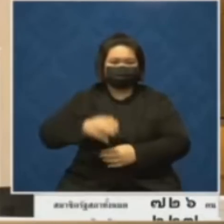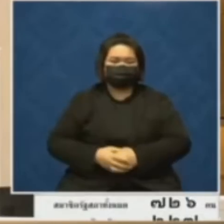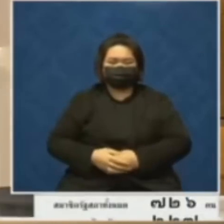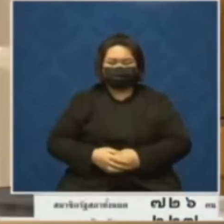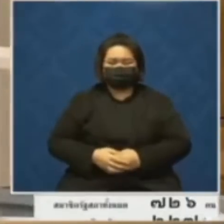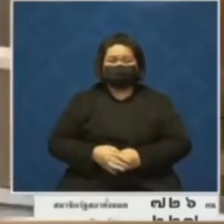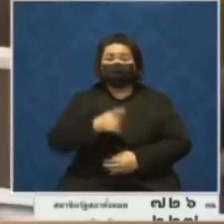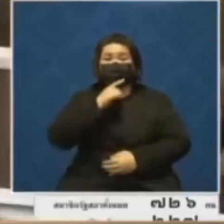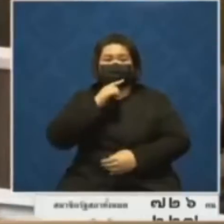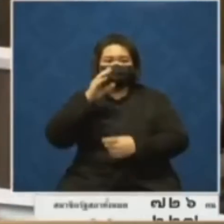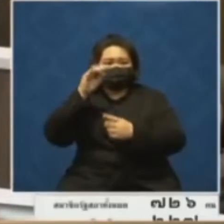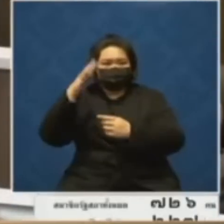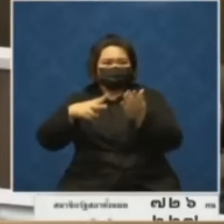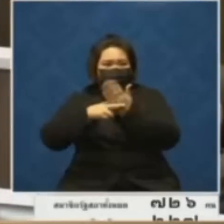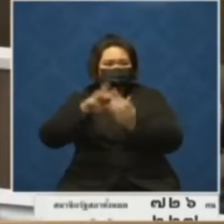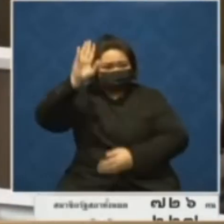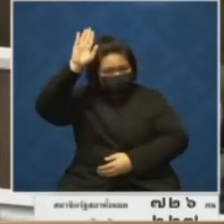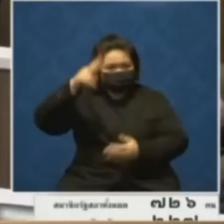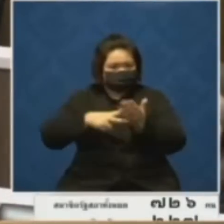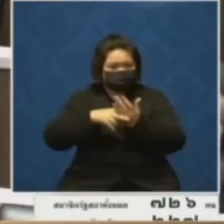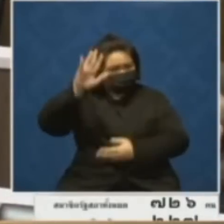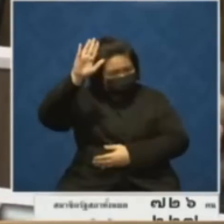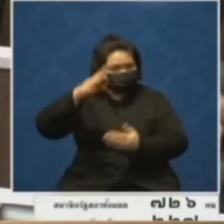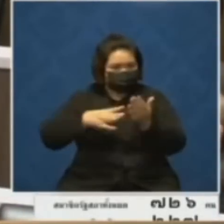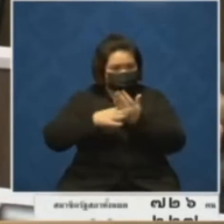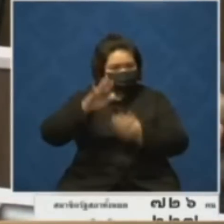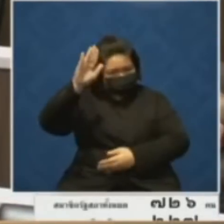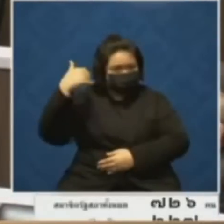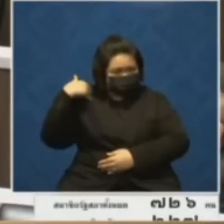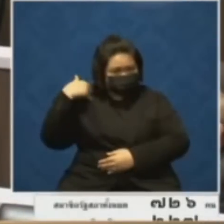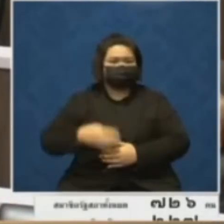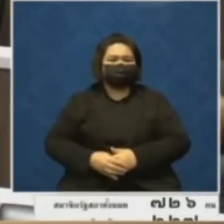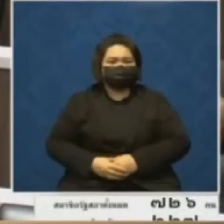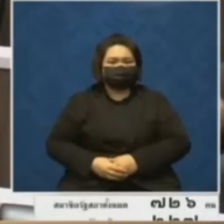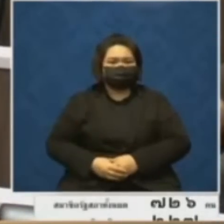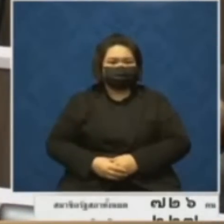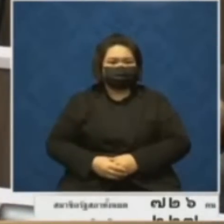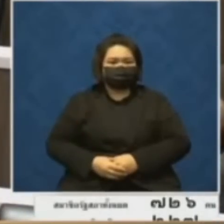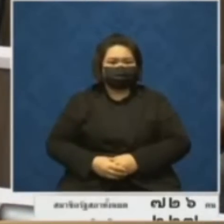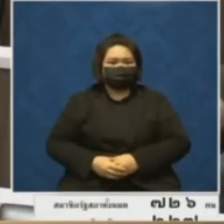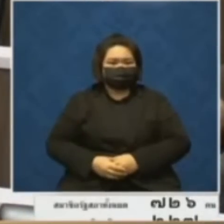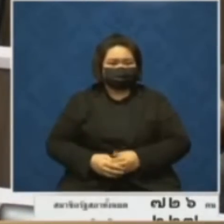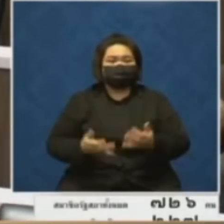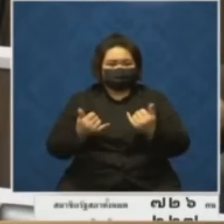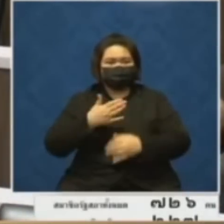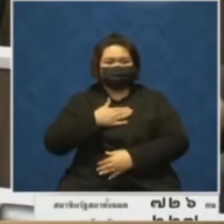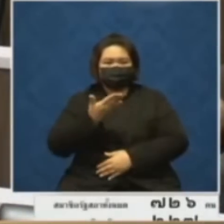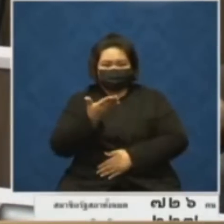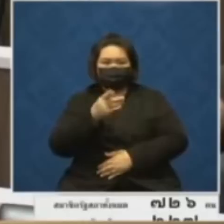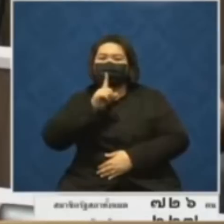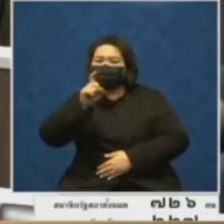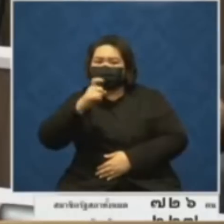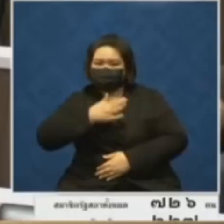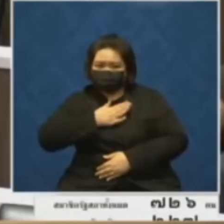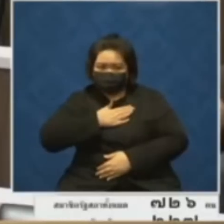้วนวาใหรถการออเนจเปกพ virtuedanาวาระ 2ตามเ้อหาทกรธีการพินาปรงไมใช่การอธิบราย ตามว